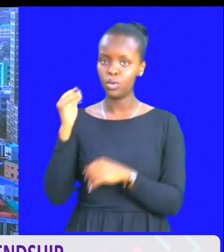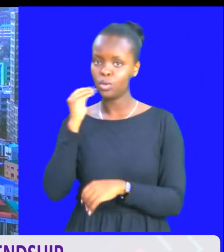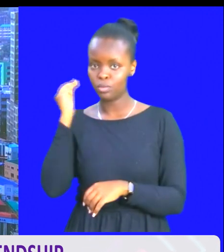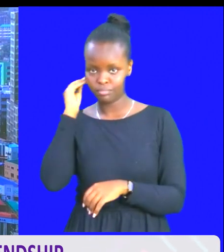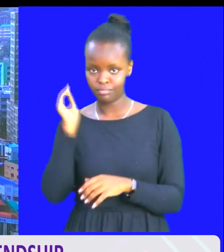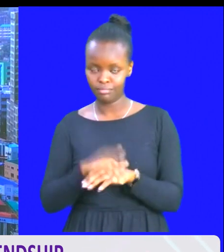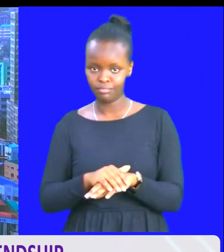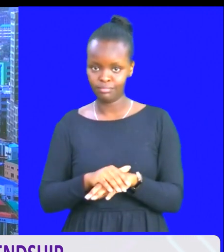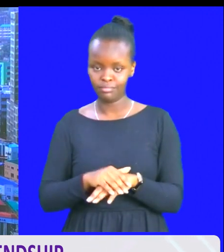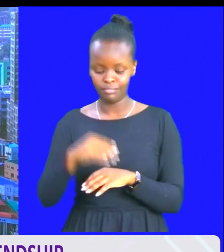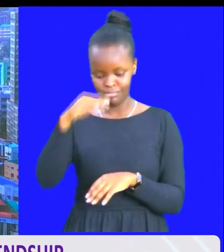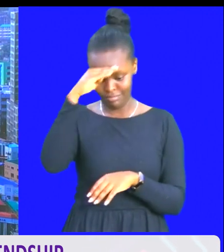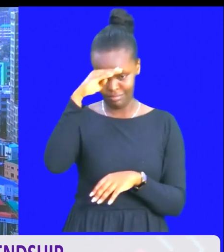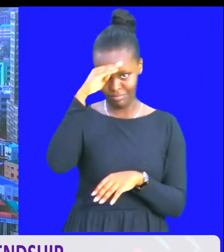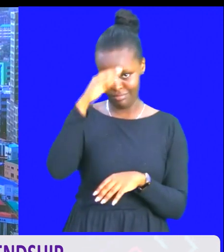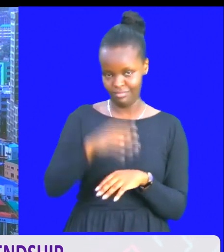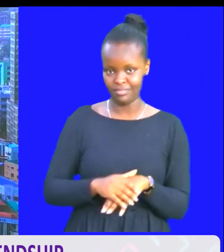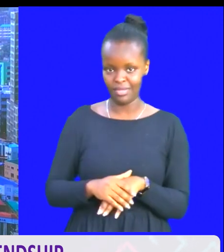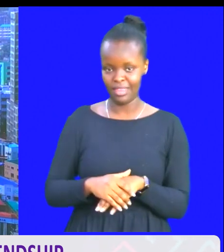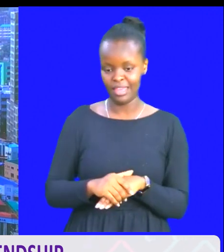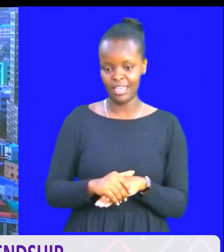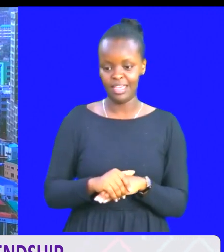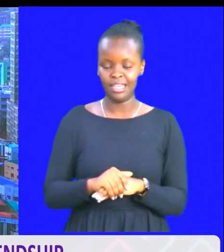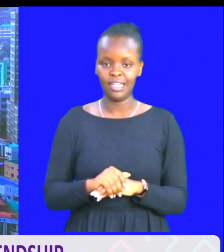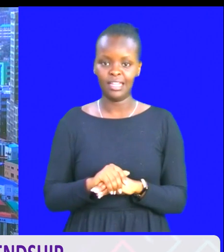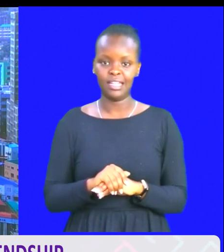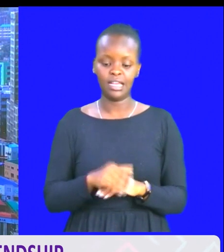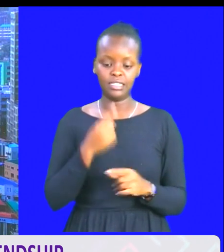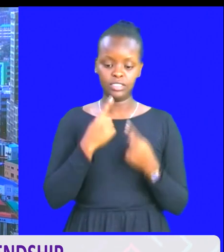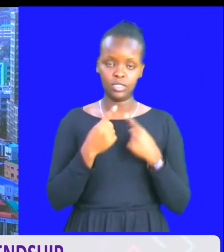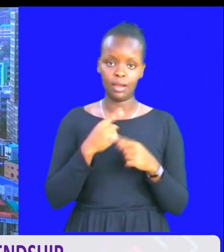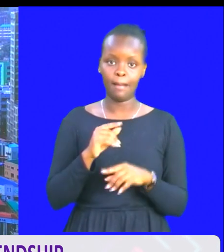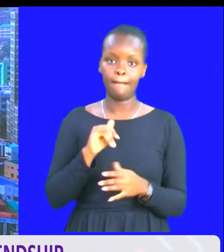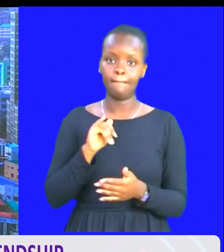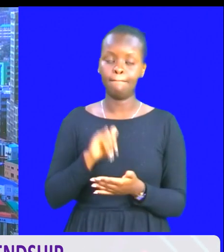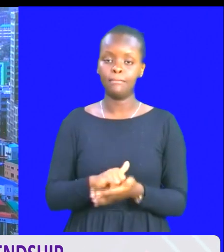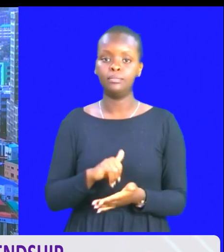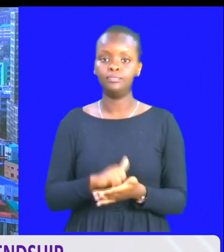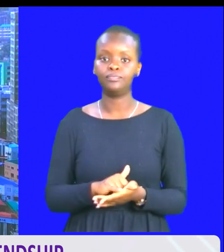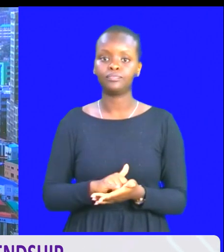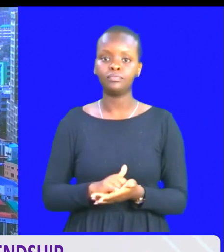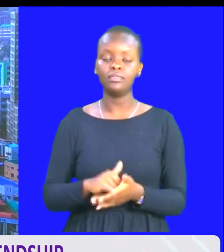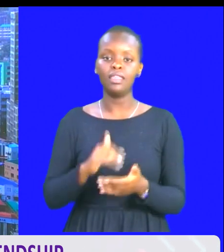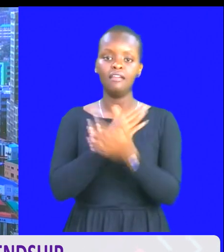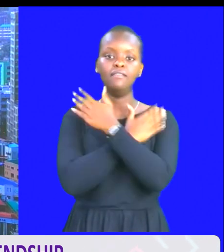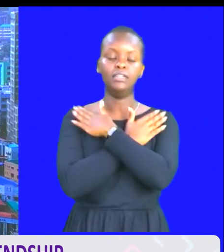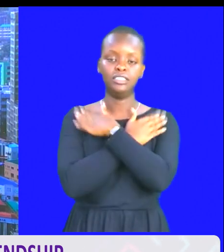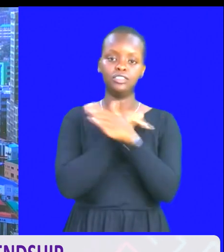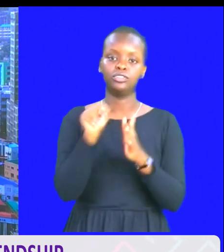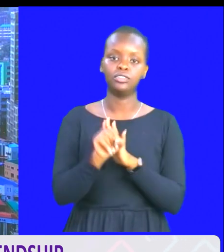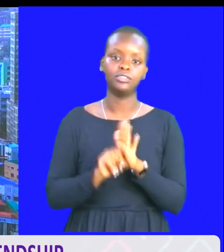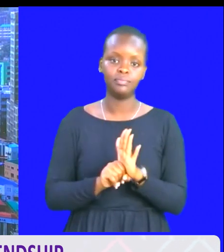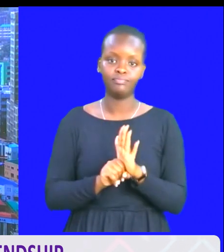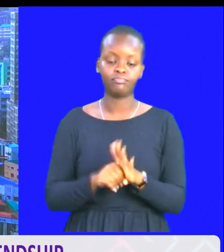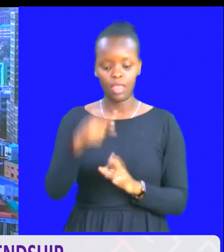ndio unakunyona una ban photo sio so that's what we're talking about now talking about the real friendship and kwa nini tunaongelea hii story